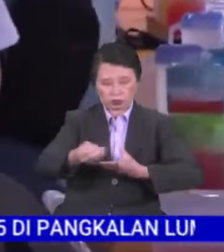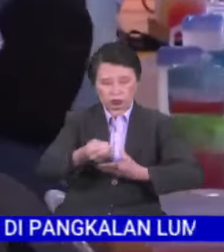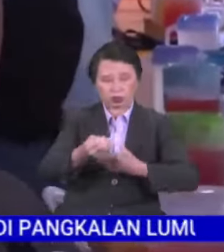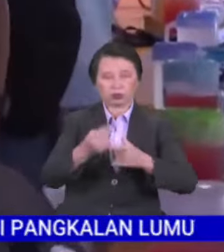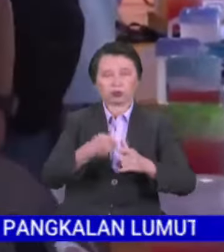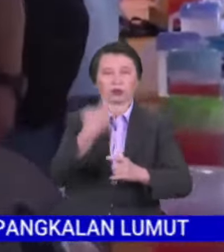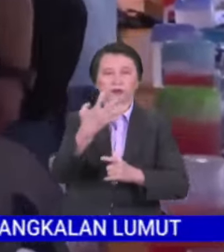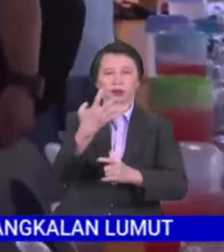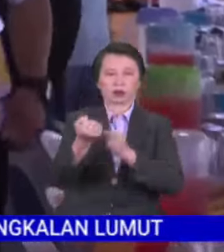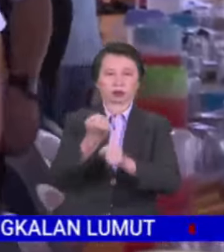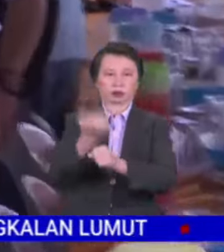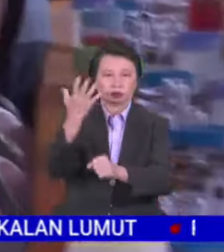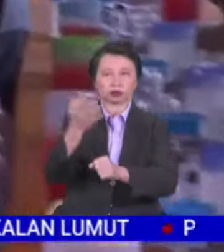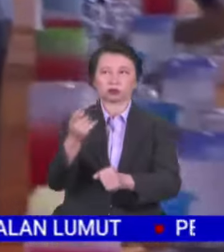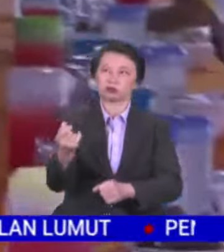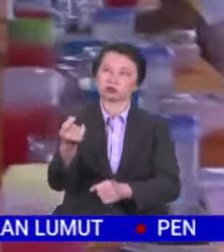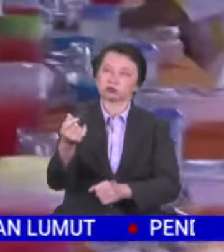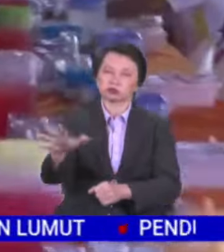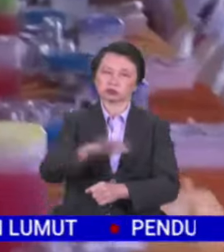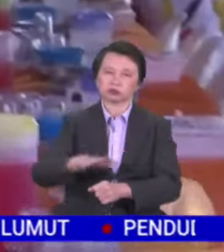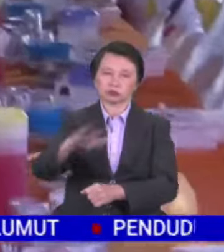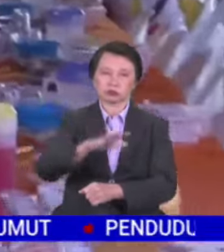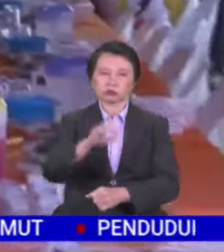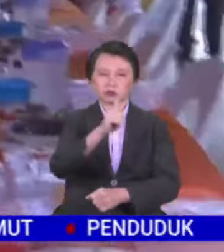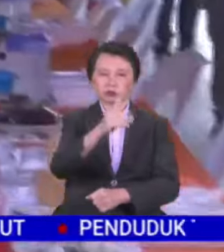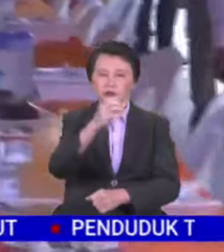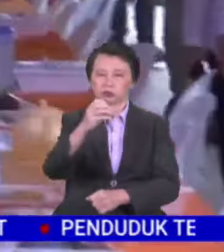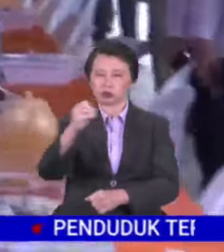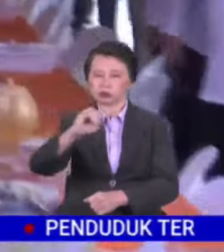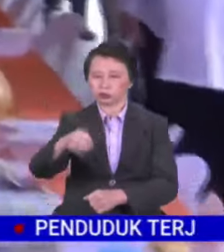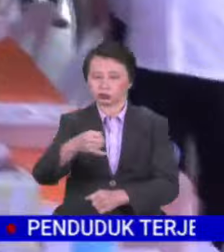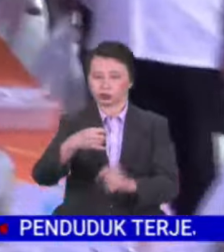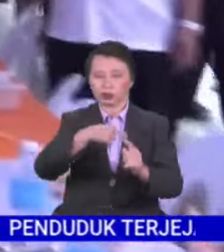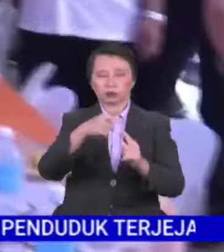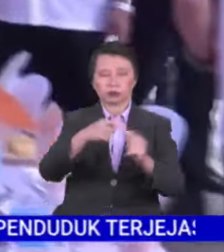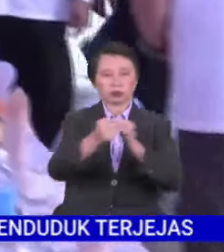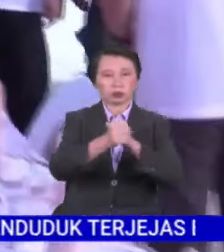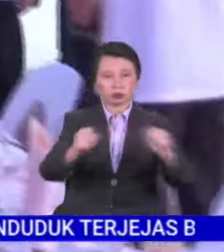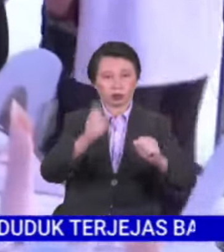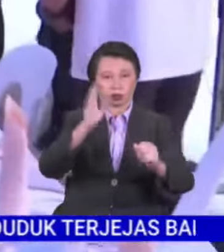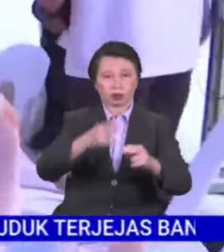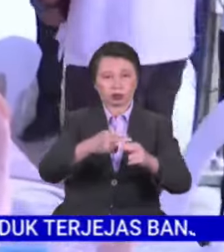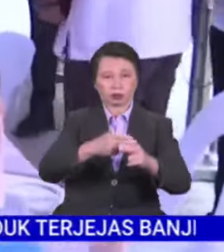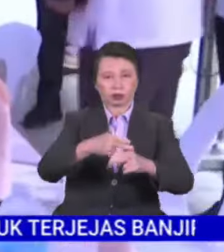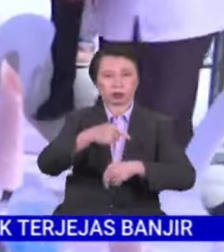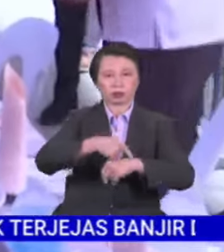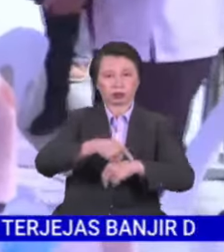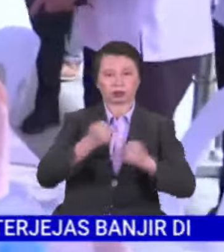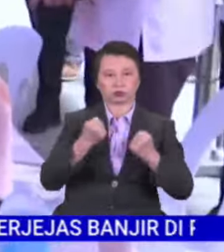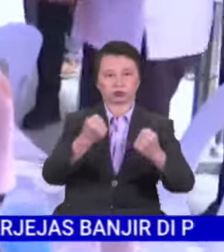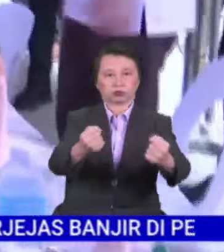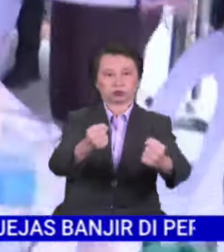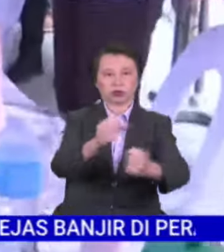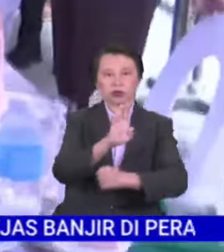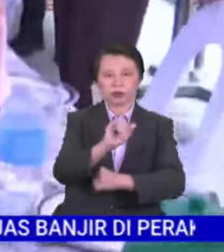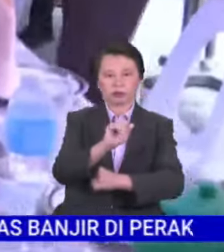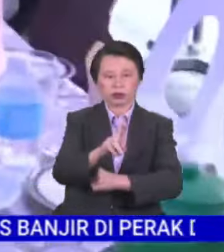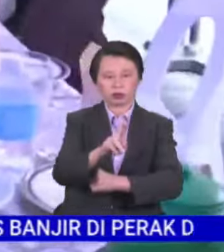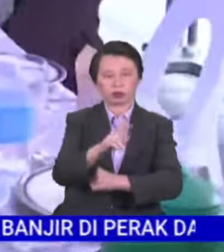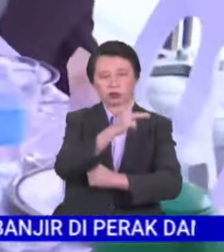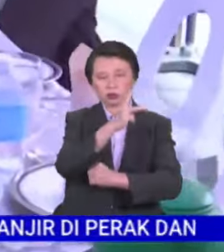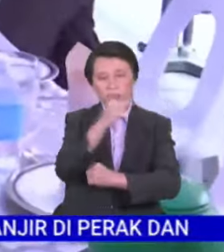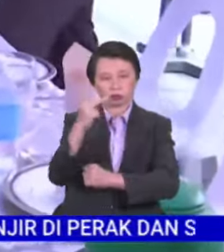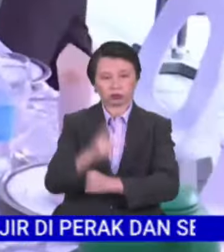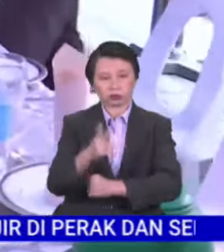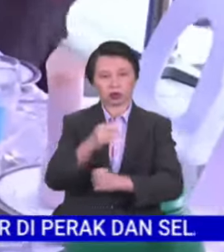tahun depan dan dianggar menelan kos lebih RM100 juta. Apabila siap kelak, ia akan memendekkan masa perjalanan dari Bau ke Kuching atau